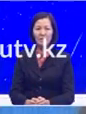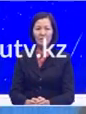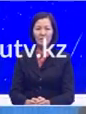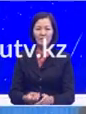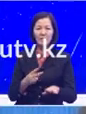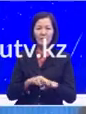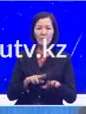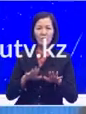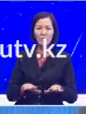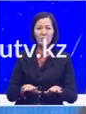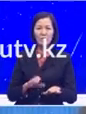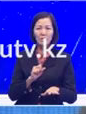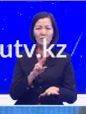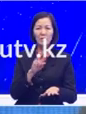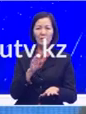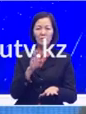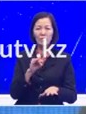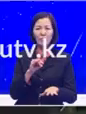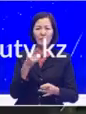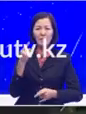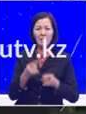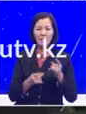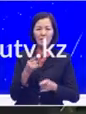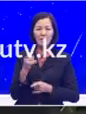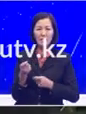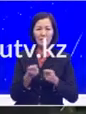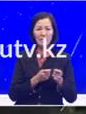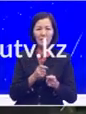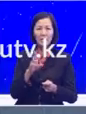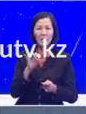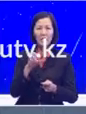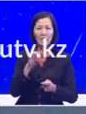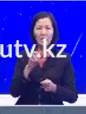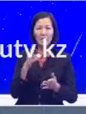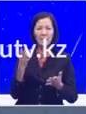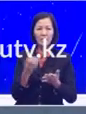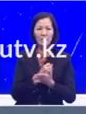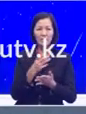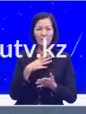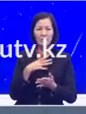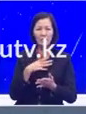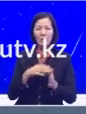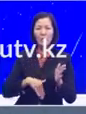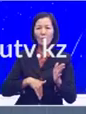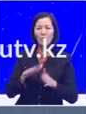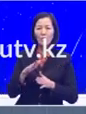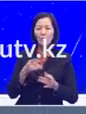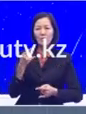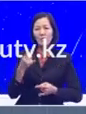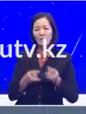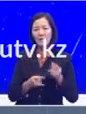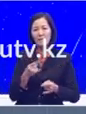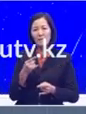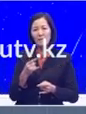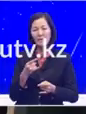Екінші орында Ақтөбе телеарнасының редакторы Ерлан Мұқанов жеңіп алды. Үздік телебағдарлама номинациясының екінші